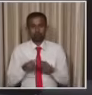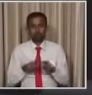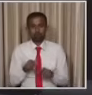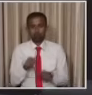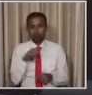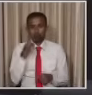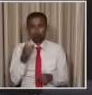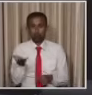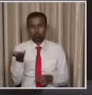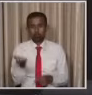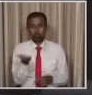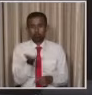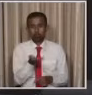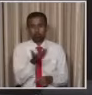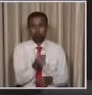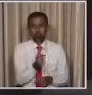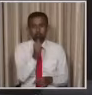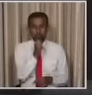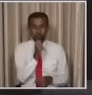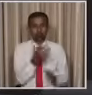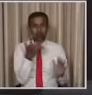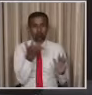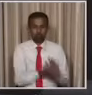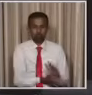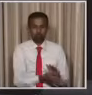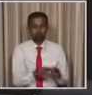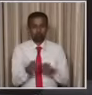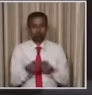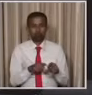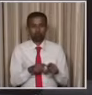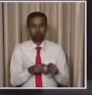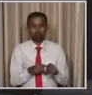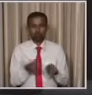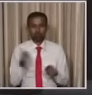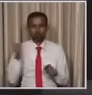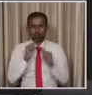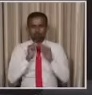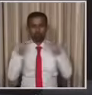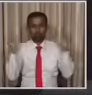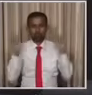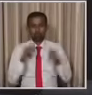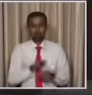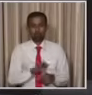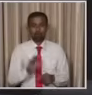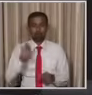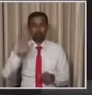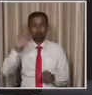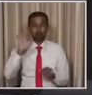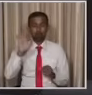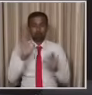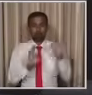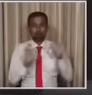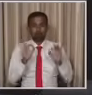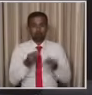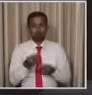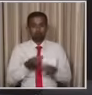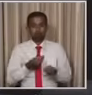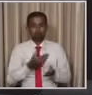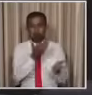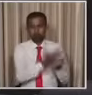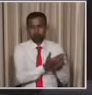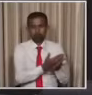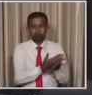ආපු බෝතලේ ගහපු එකත් ඛේදනීයයි. ඒ වගේම අර කවුද කරපු ප්‍රකාශයක් නිසා කොටස් පොළ වෙනද පොළේ ගනුදෙනු